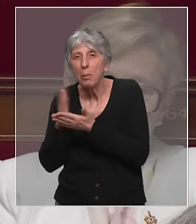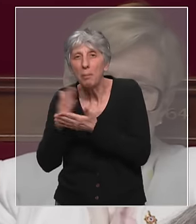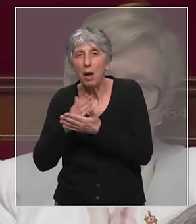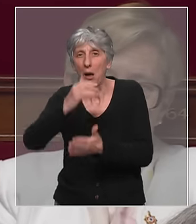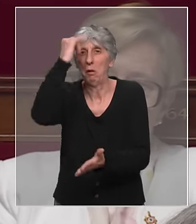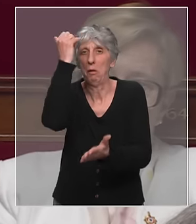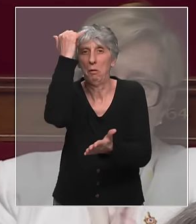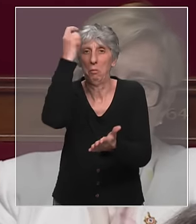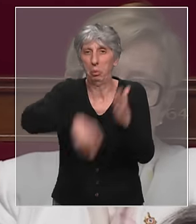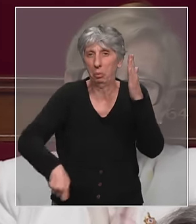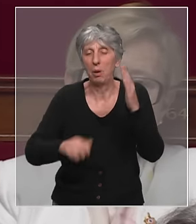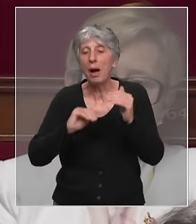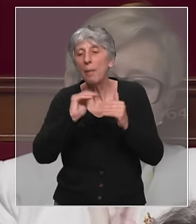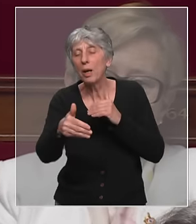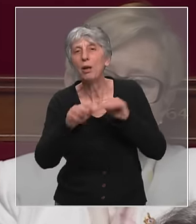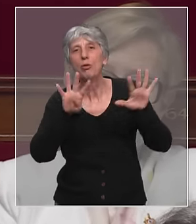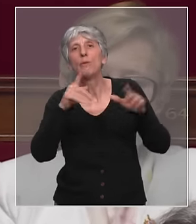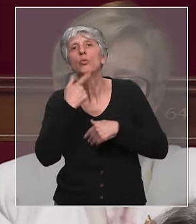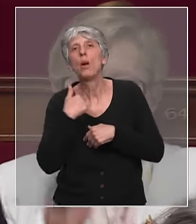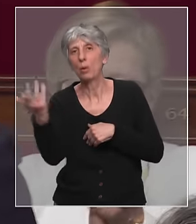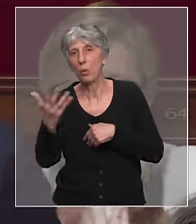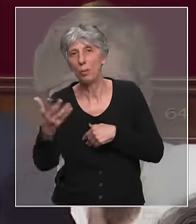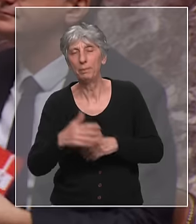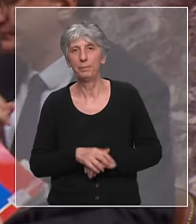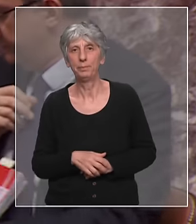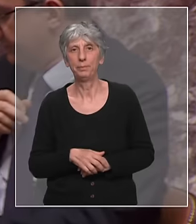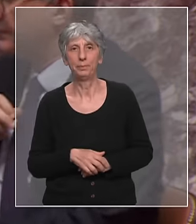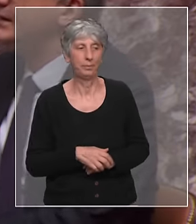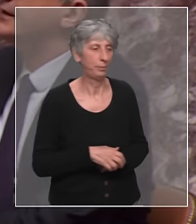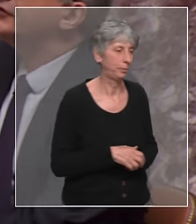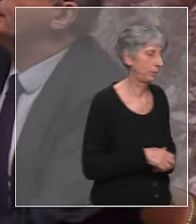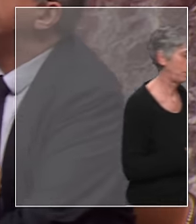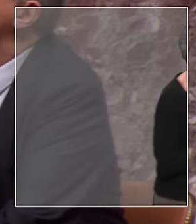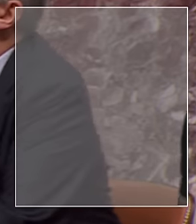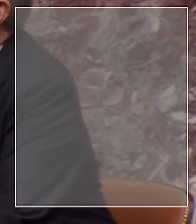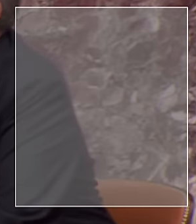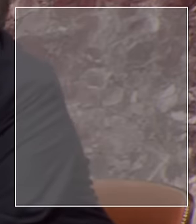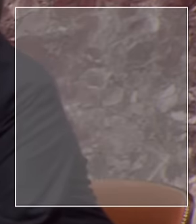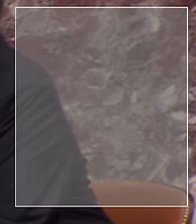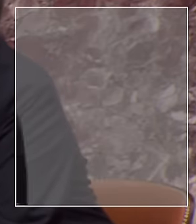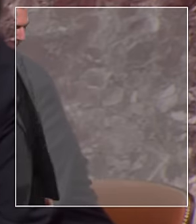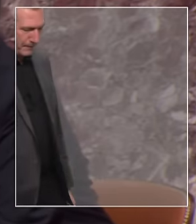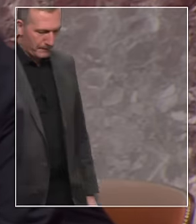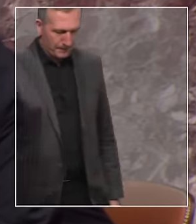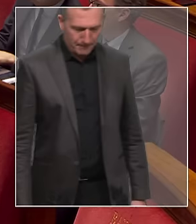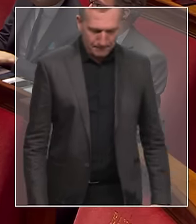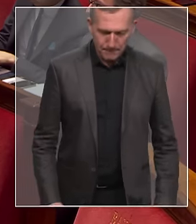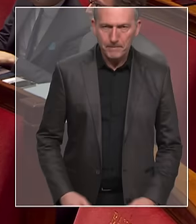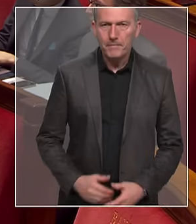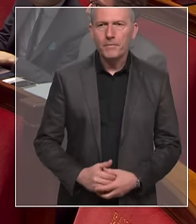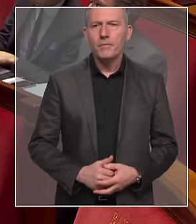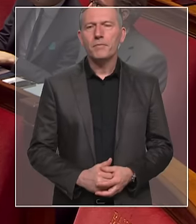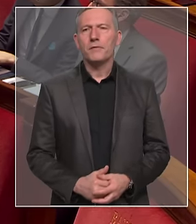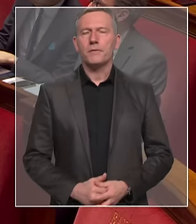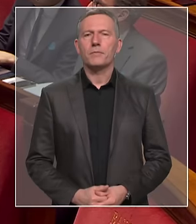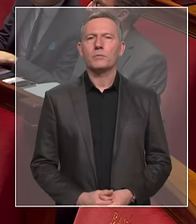réservez-vous après le 9 juin, les élections européennes ? Merci beaucoup, Monsieur le député, Monsieur le Premier ministre.